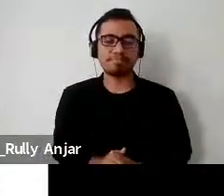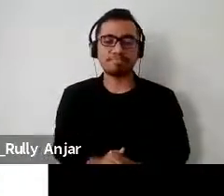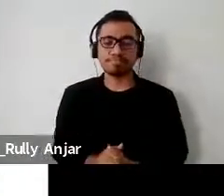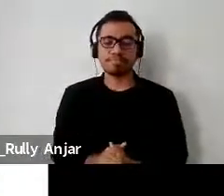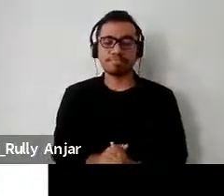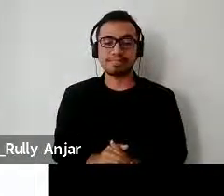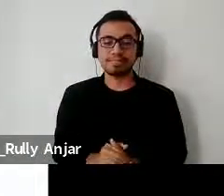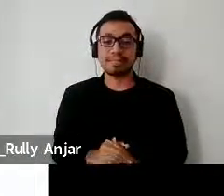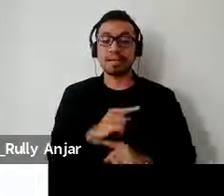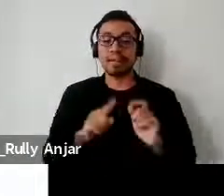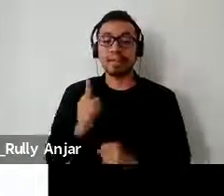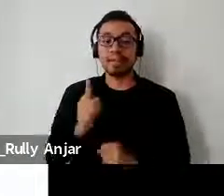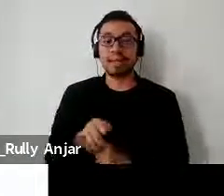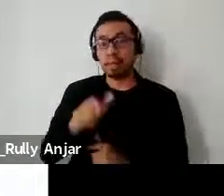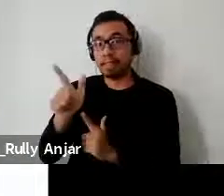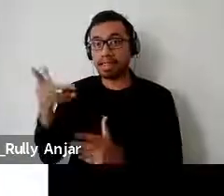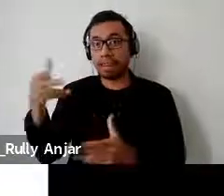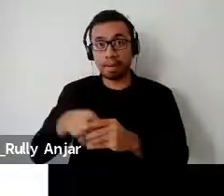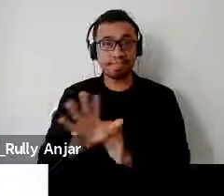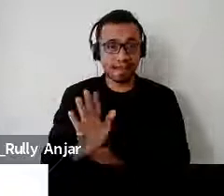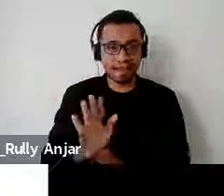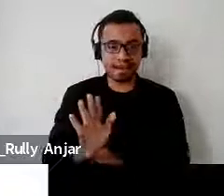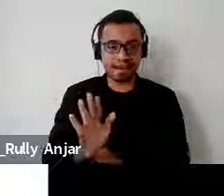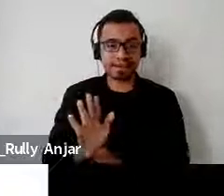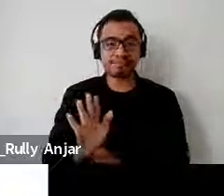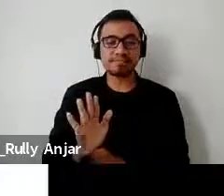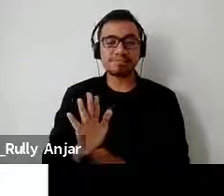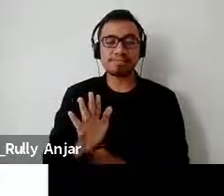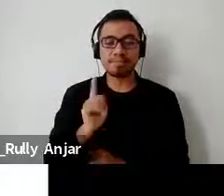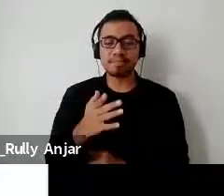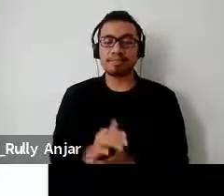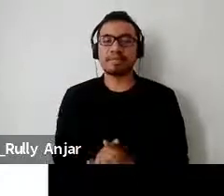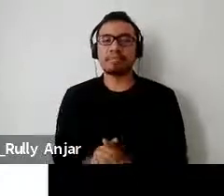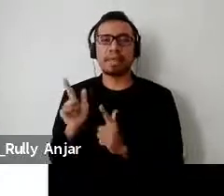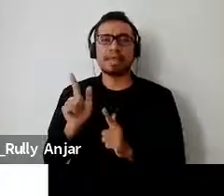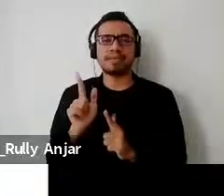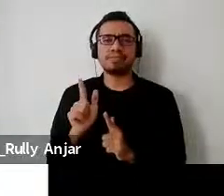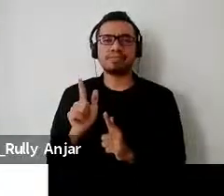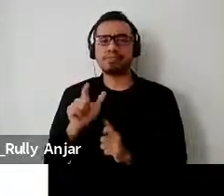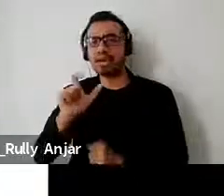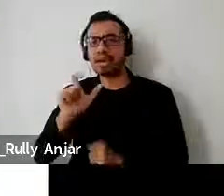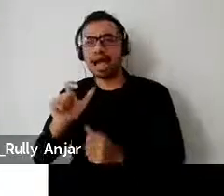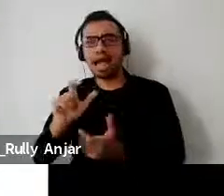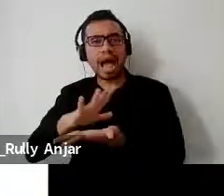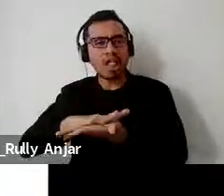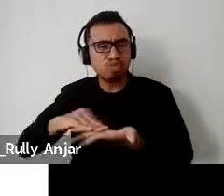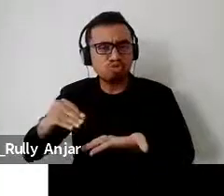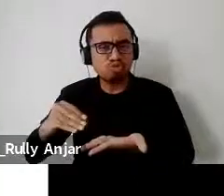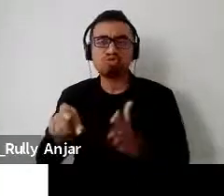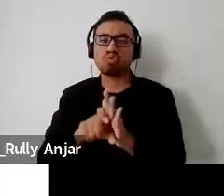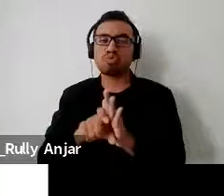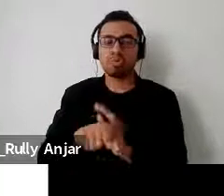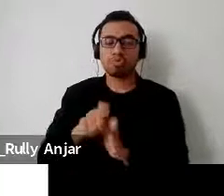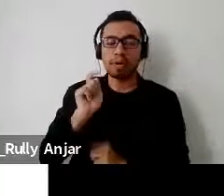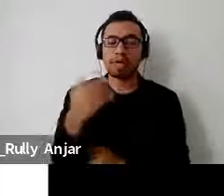melibatkan militer, tapi militarisasi itu bersifat metafora. Misalnya dengan menggunakan bahasa-bahasa perang oleh Scott Morrison